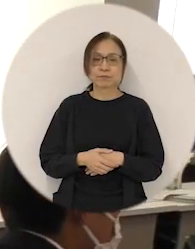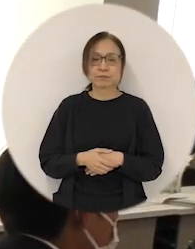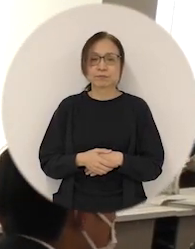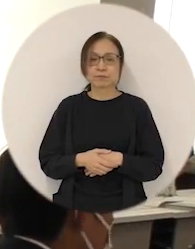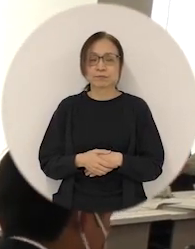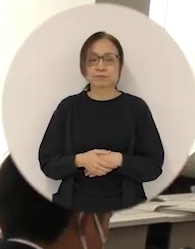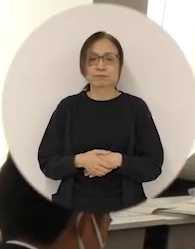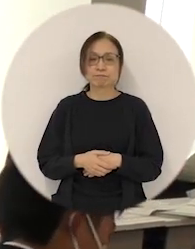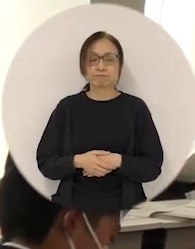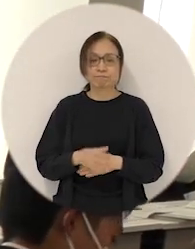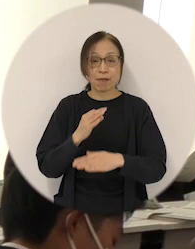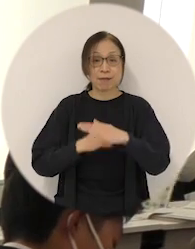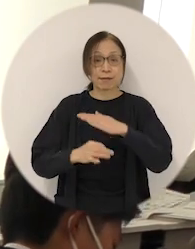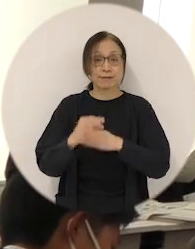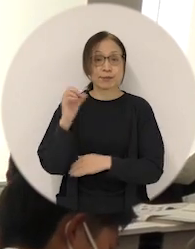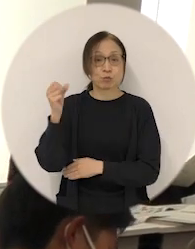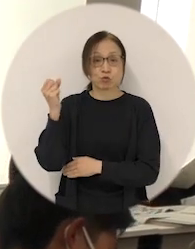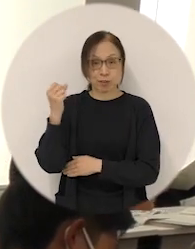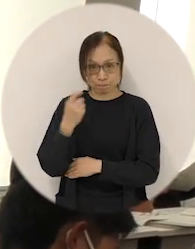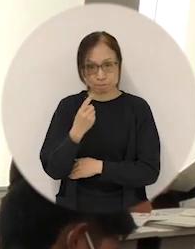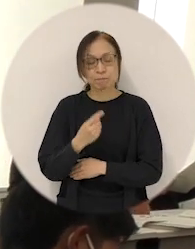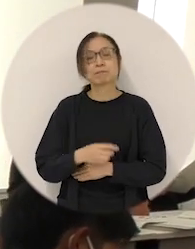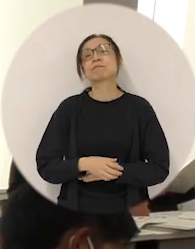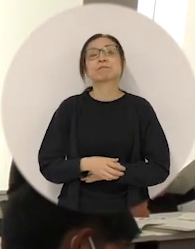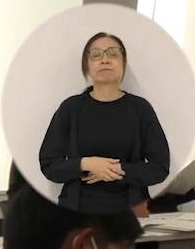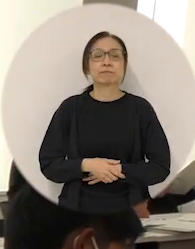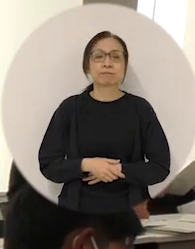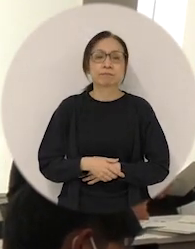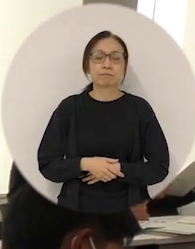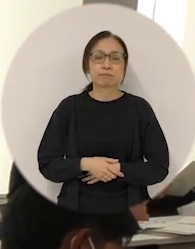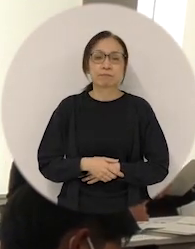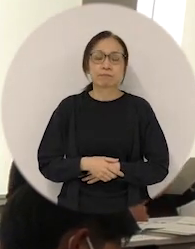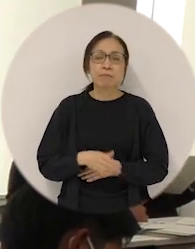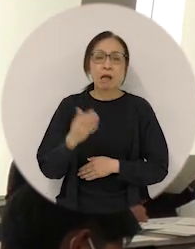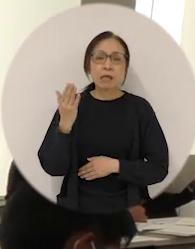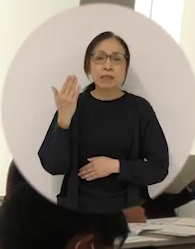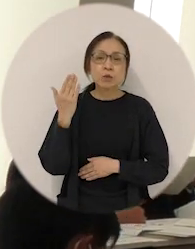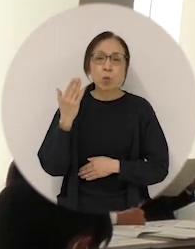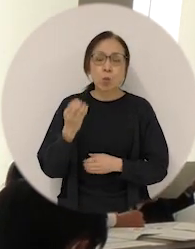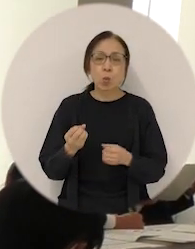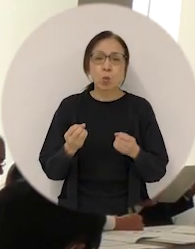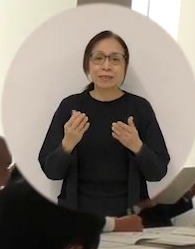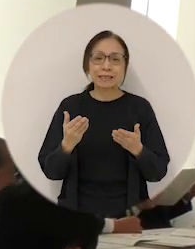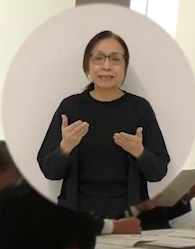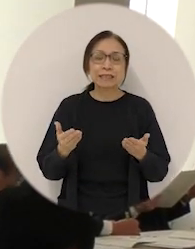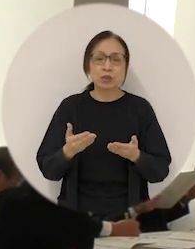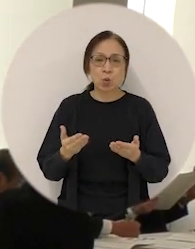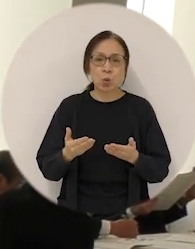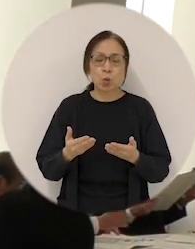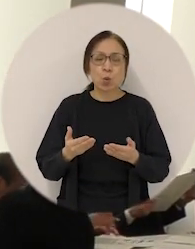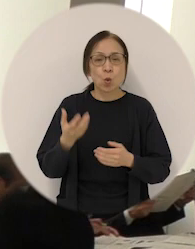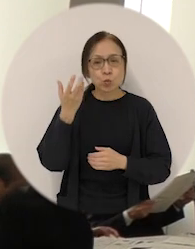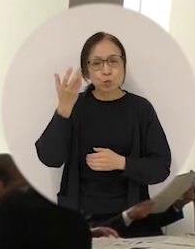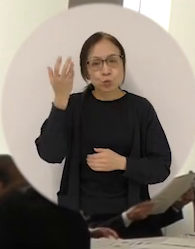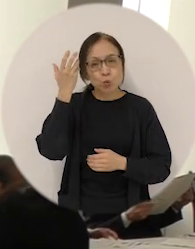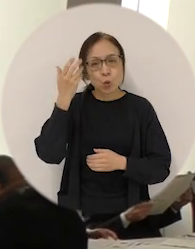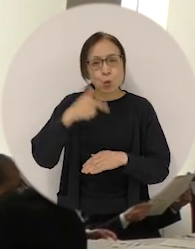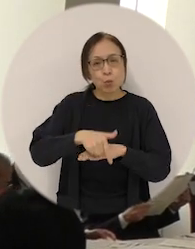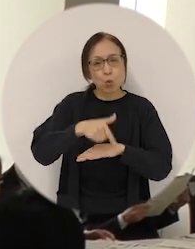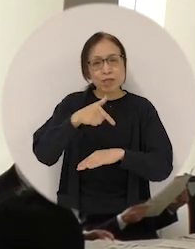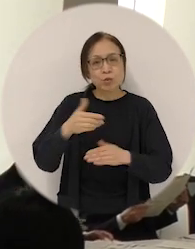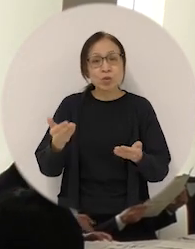朝日新聞斉藤です。先ほど の、 新規事業の空想プロジェクト事業ですけども、